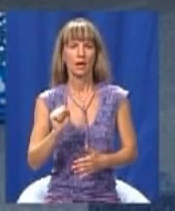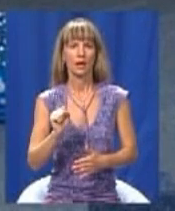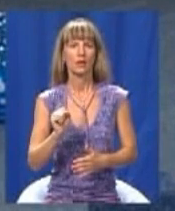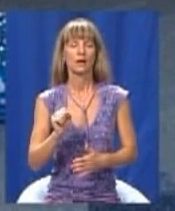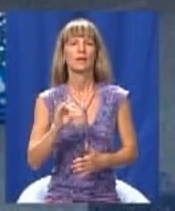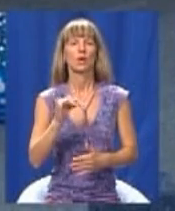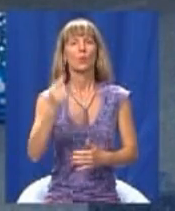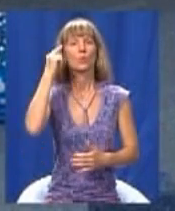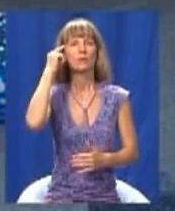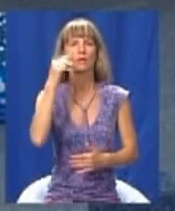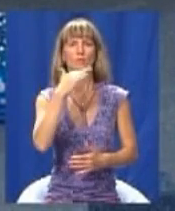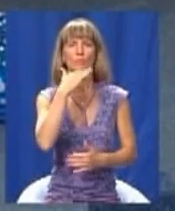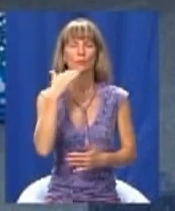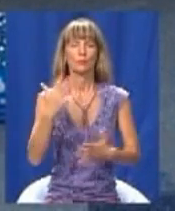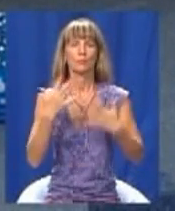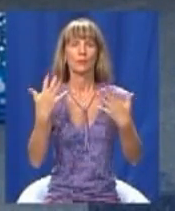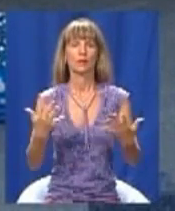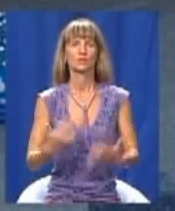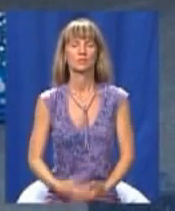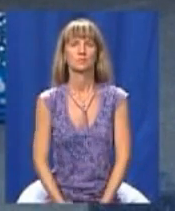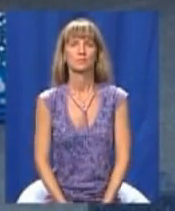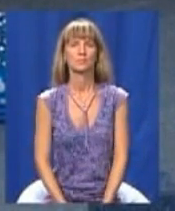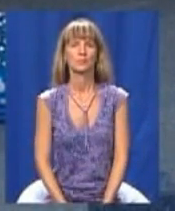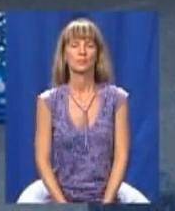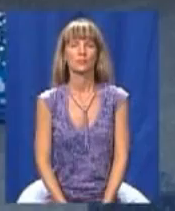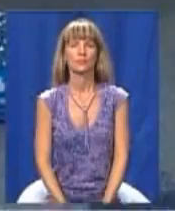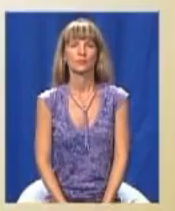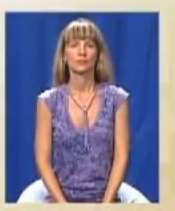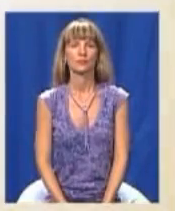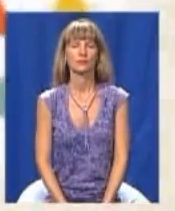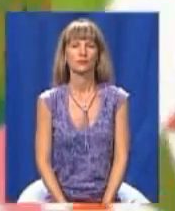бобтейла, і дізнаємося набагато більше.